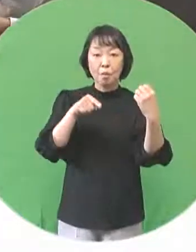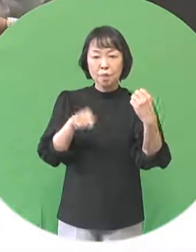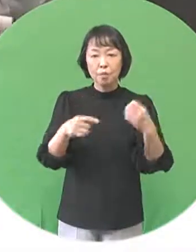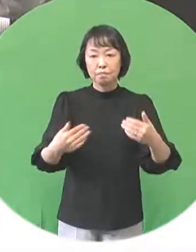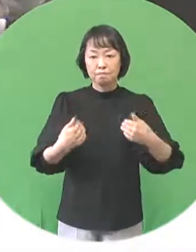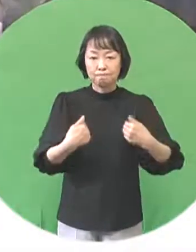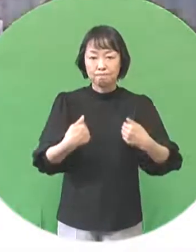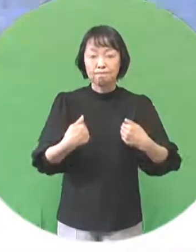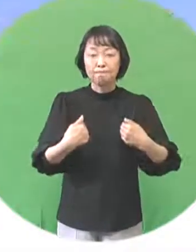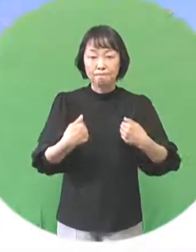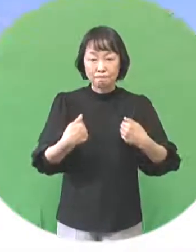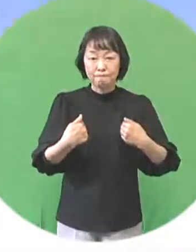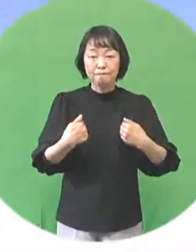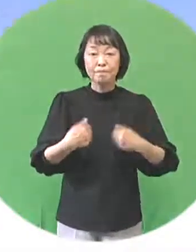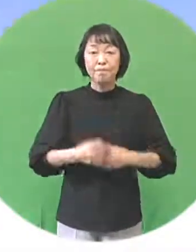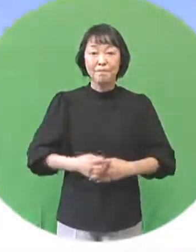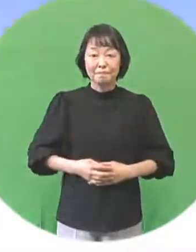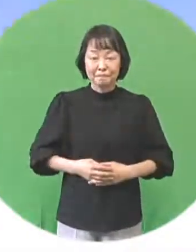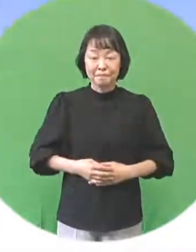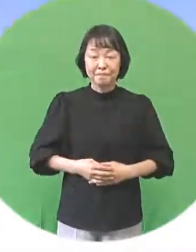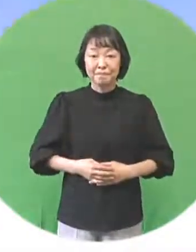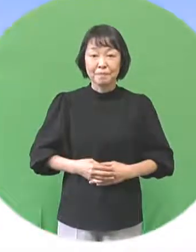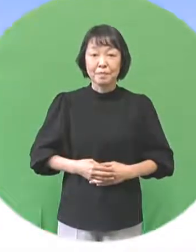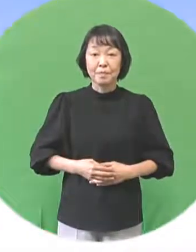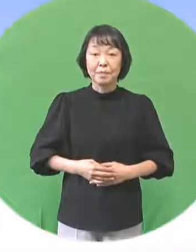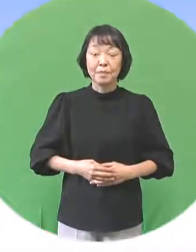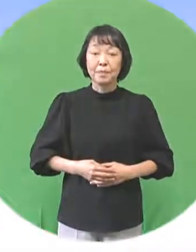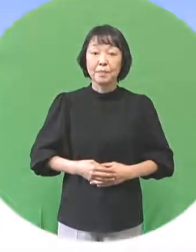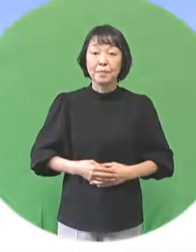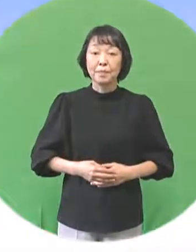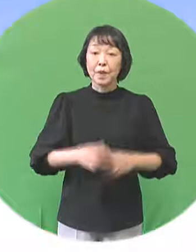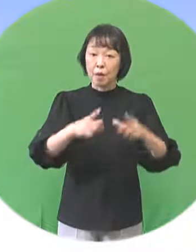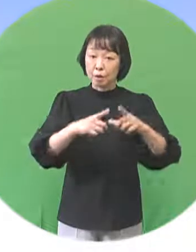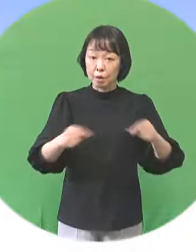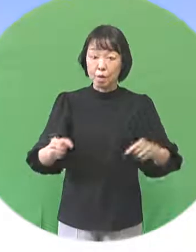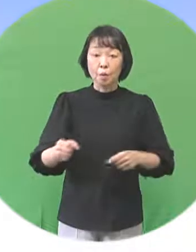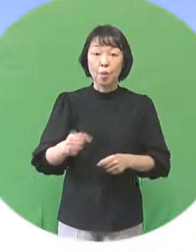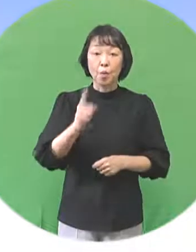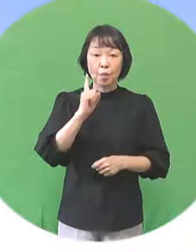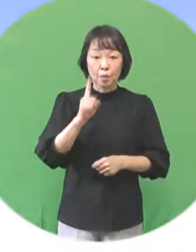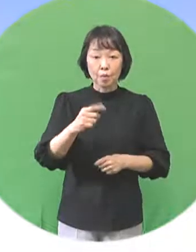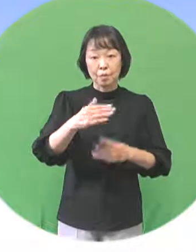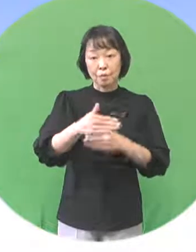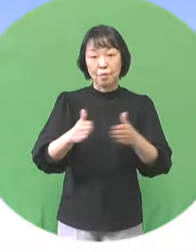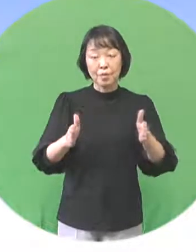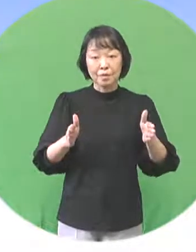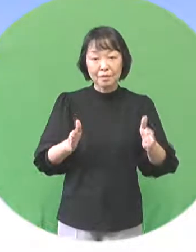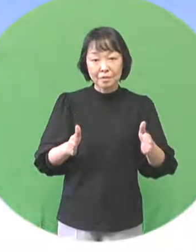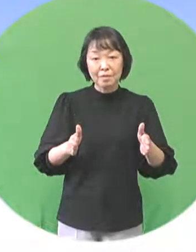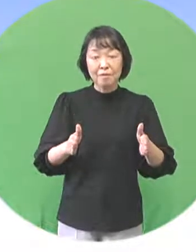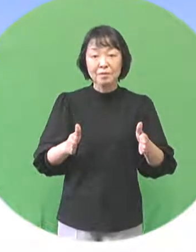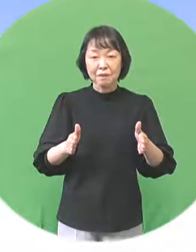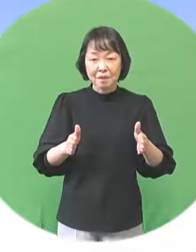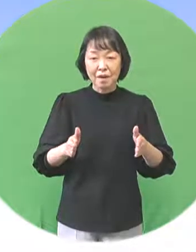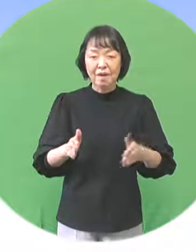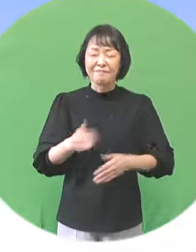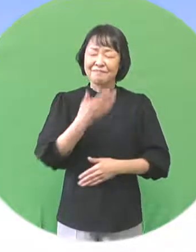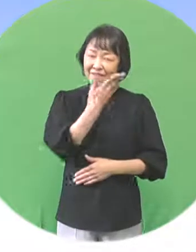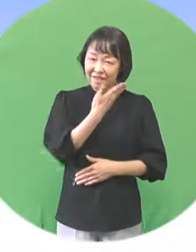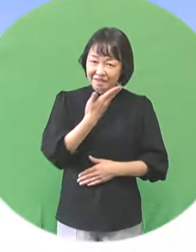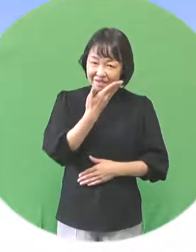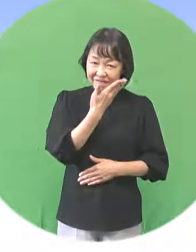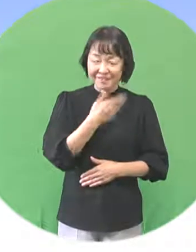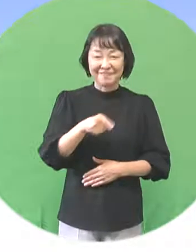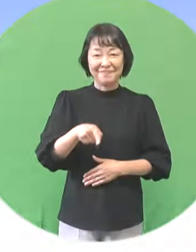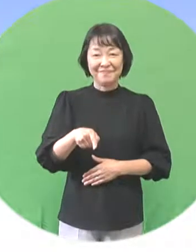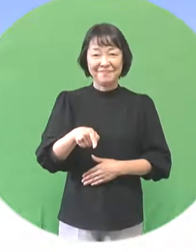ですね。で、それを養っていただく場として、やはり地域の日本語教室というものの果たす役割はとても